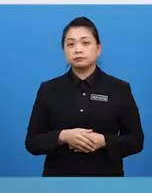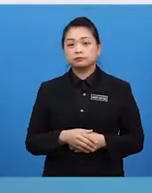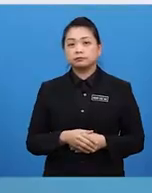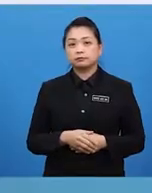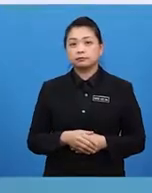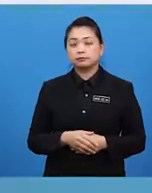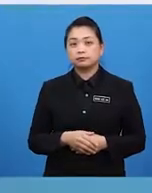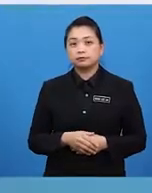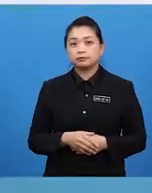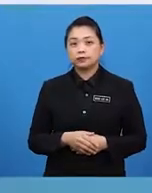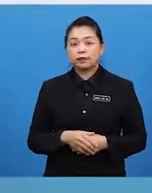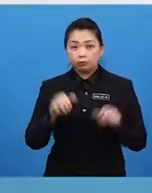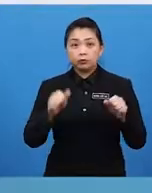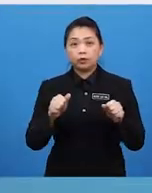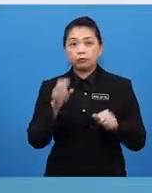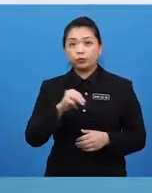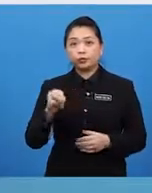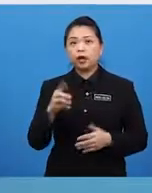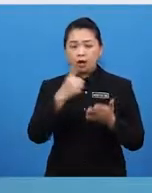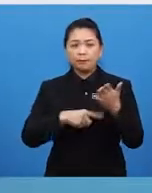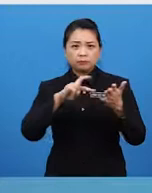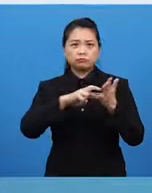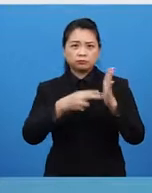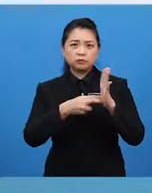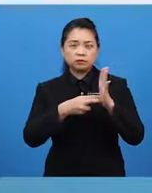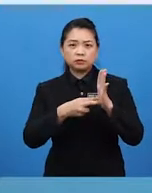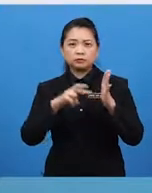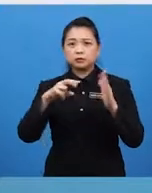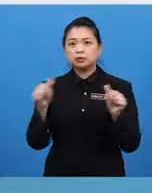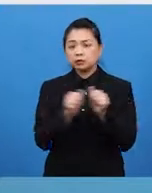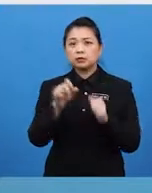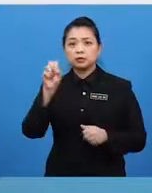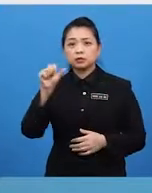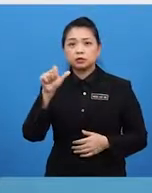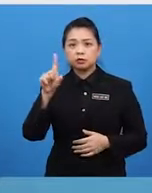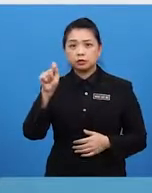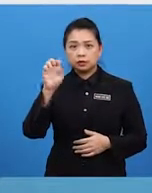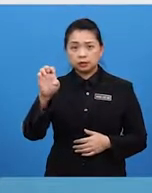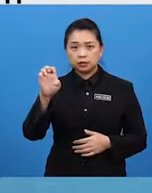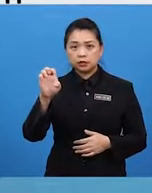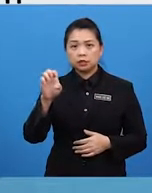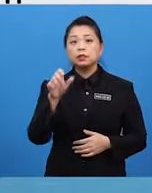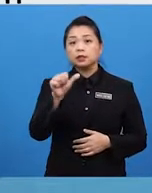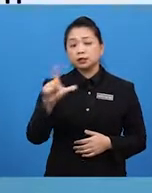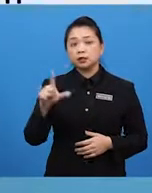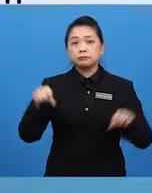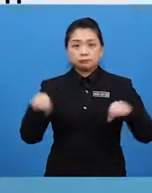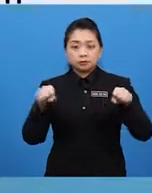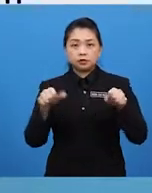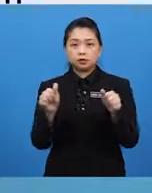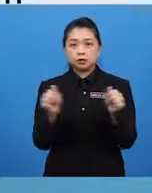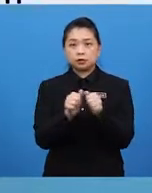Hai bolehkah murid-murid Jelaskan apakah yang dimaksudkan dengan saute the saute ialah